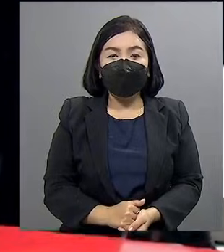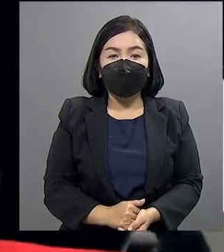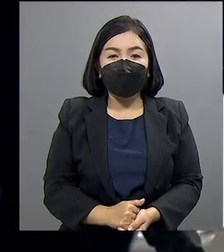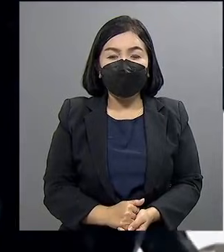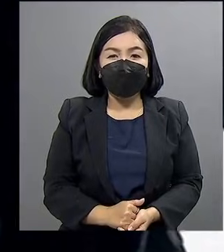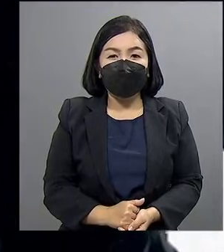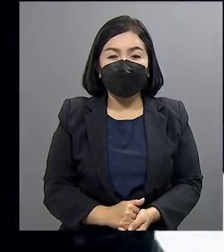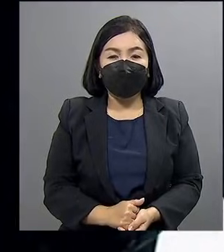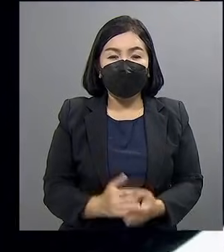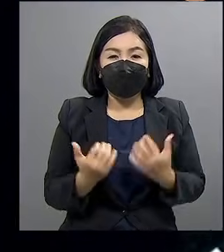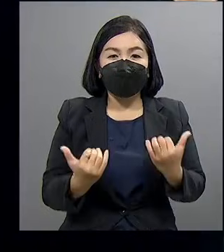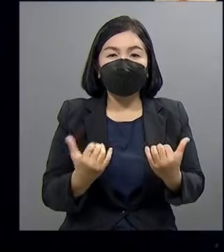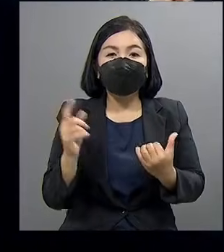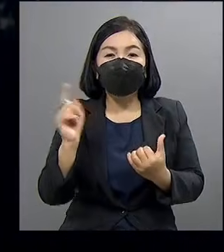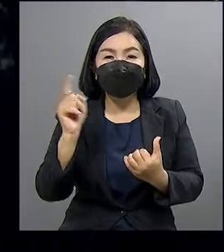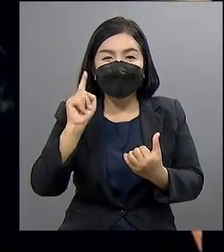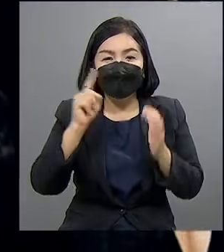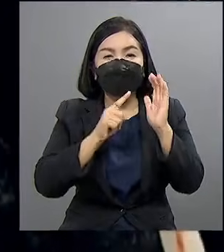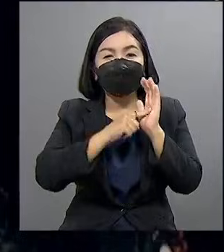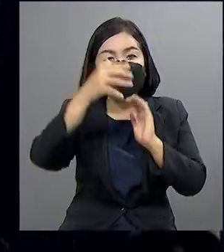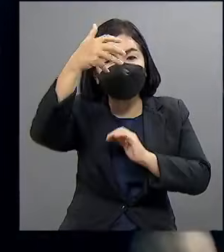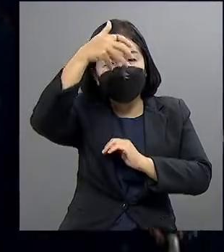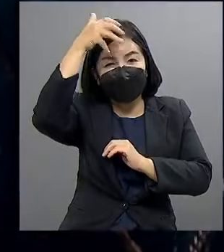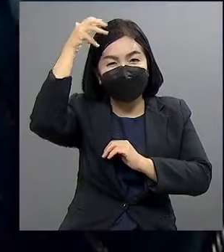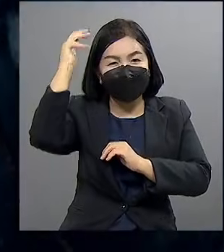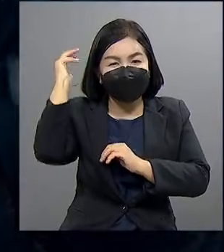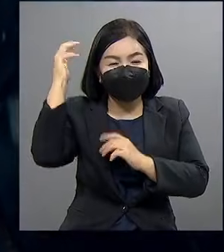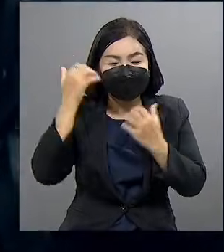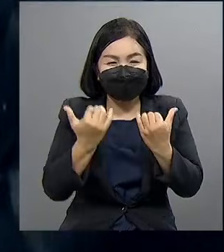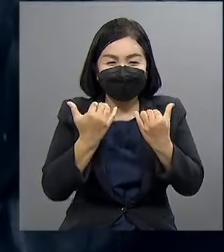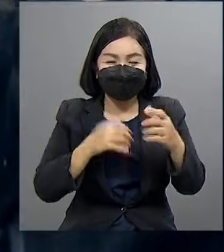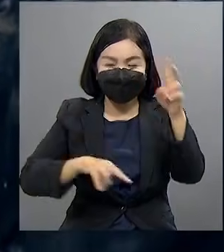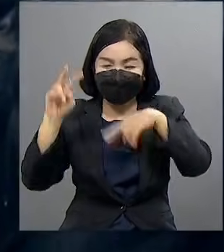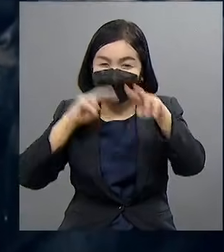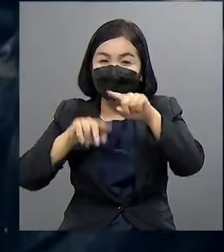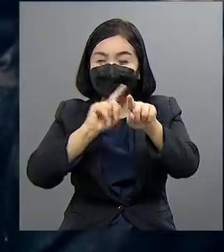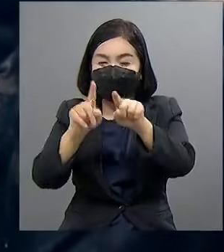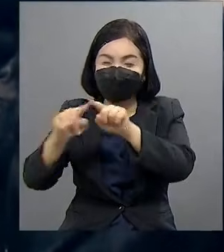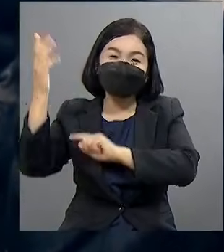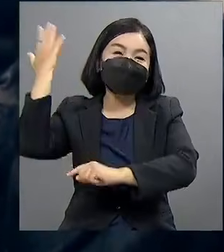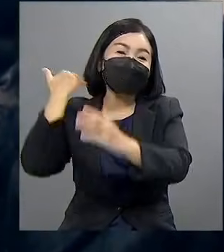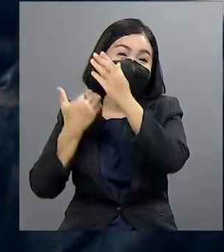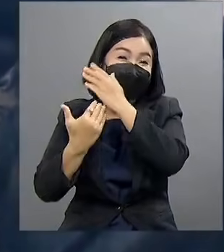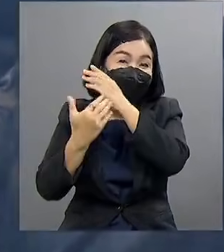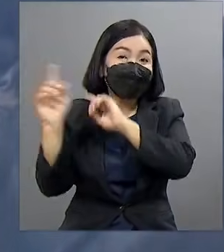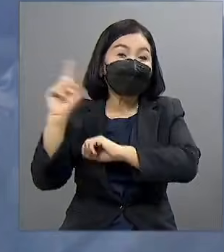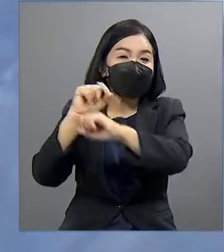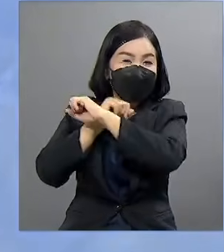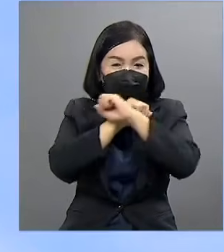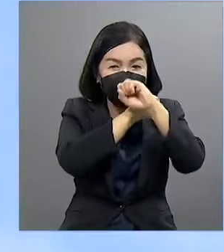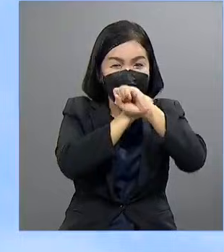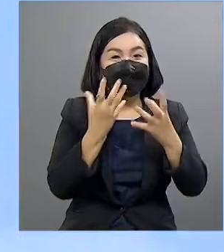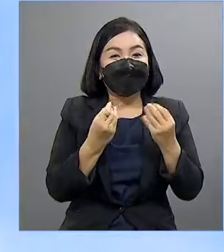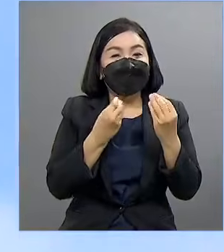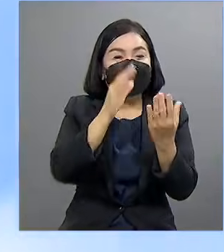มาเยือนเมืองสิงห์บุรีทั้งทีก็ต้องมาซึมซับบรรยากาศกันที่พิพิธภัณฑ์ประวัติศาสตร์วีรชนค่ายบางระจัน ที่นี่มีอนุสาว